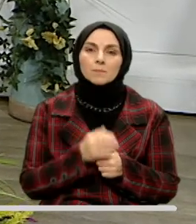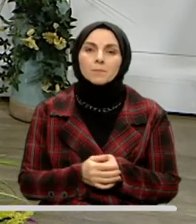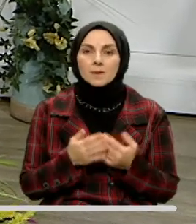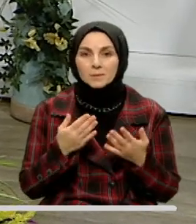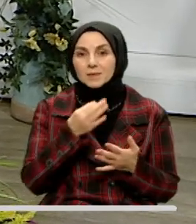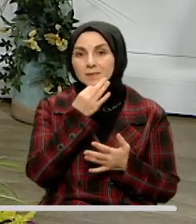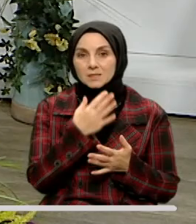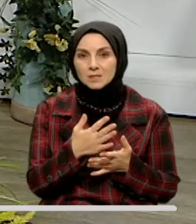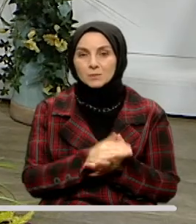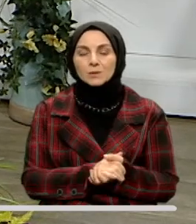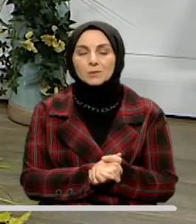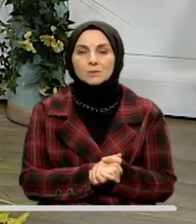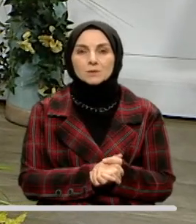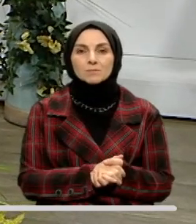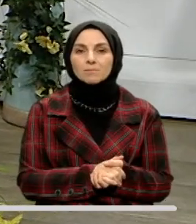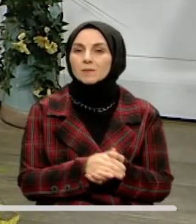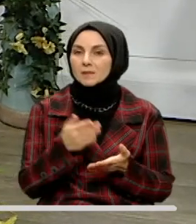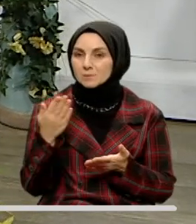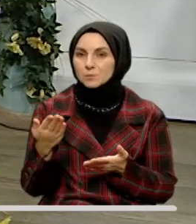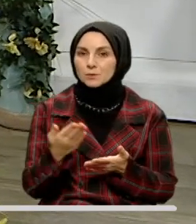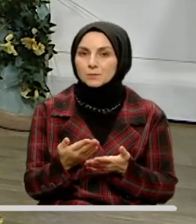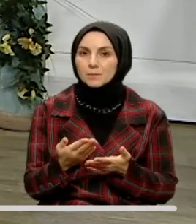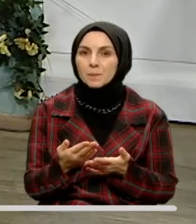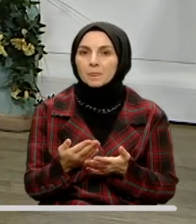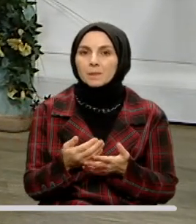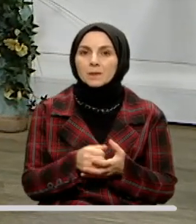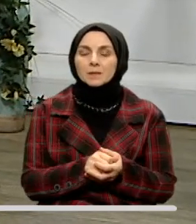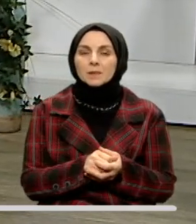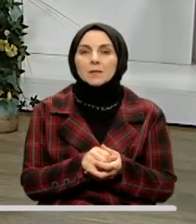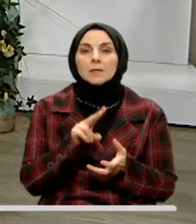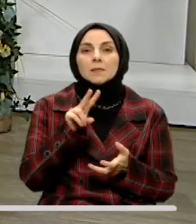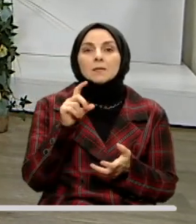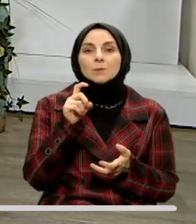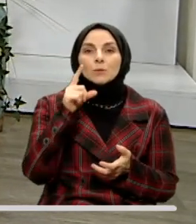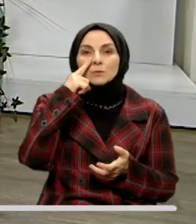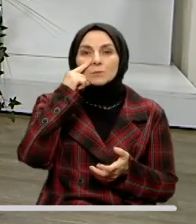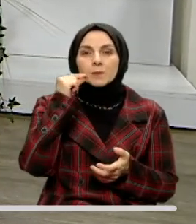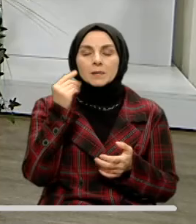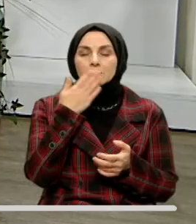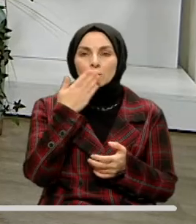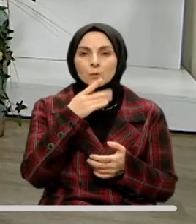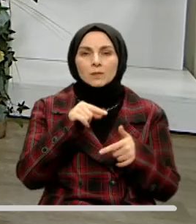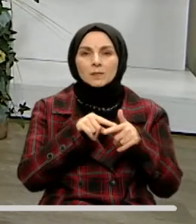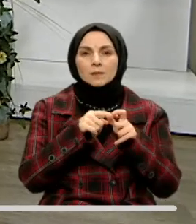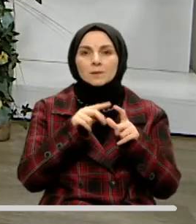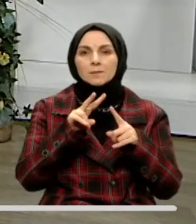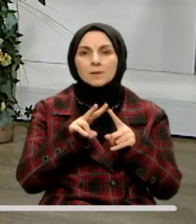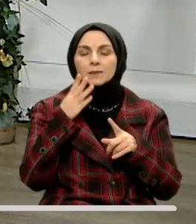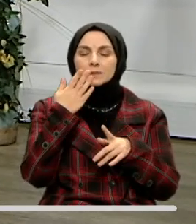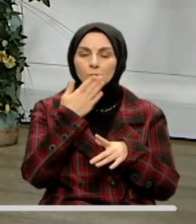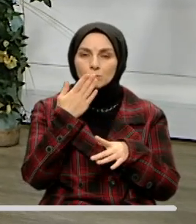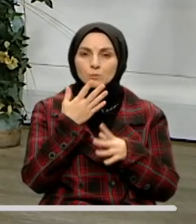Peki. Teşekkür ediyoruz. Senden devam edelim. Ben de aynı şekilde 29 Mayıs okulları Fen 11 sınıfındayım. Aynı sınıftayız üçümüzde.